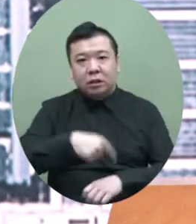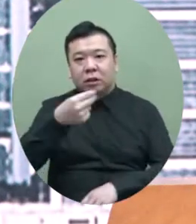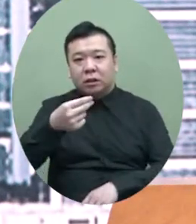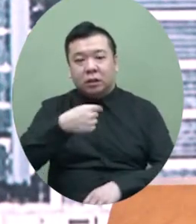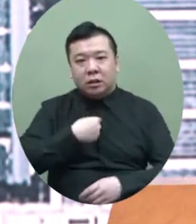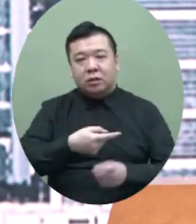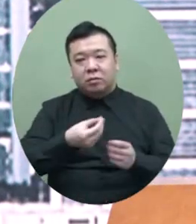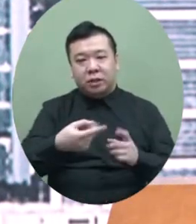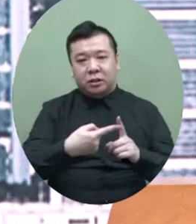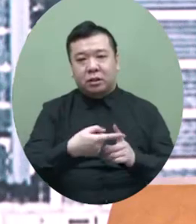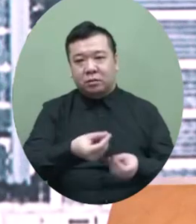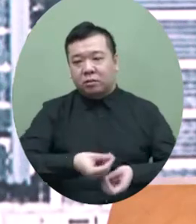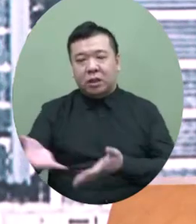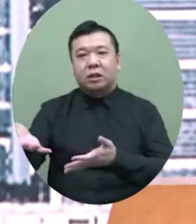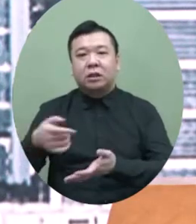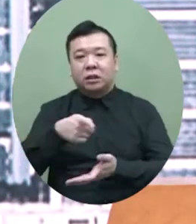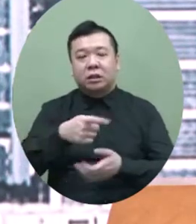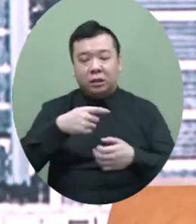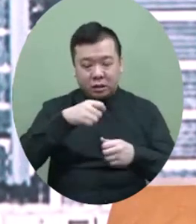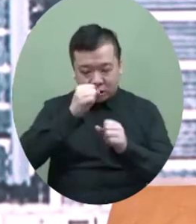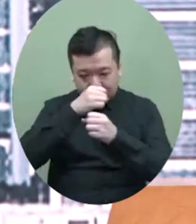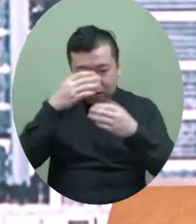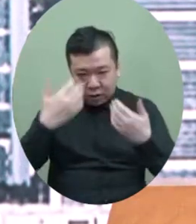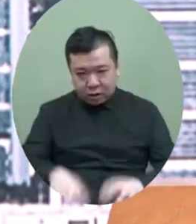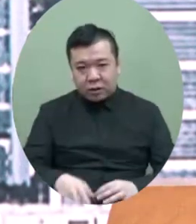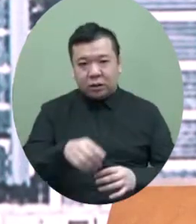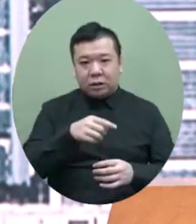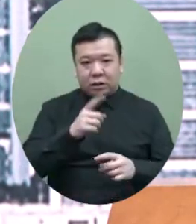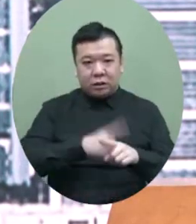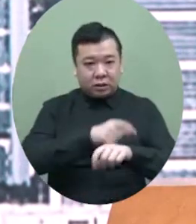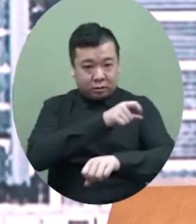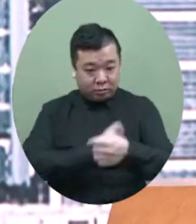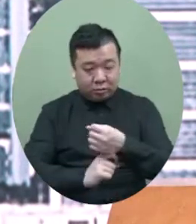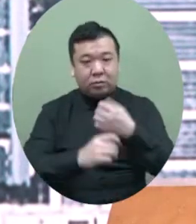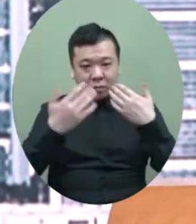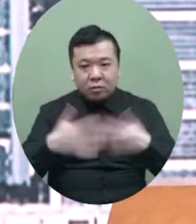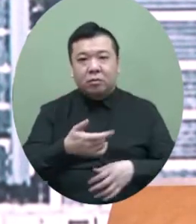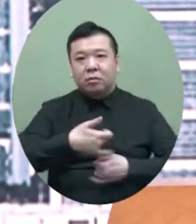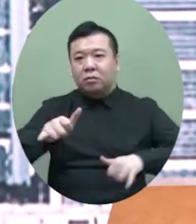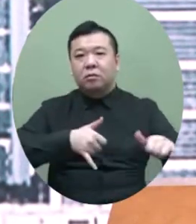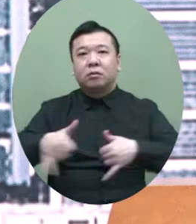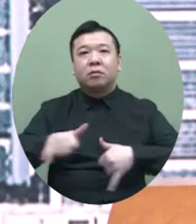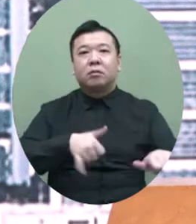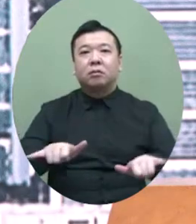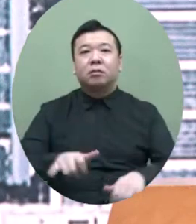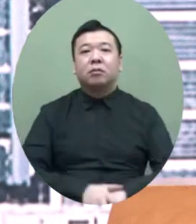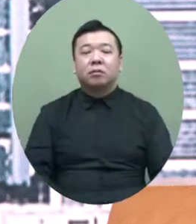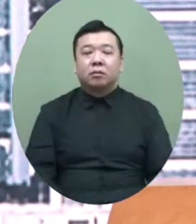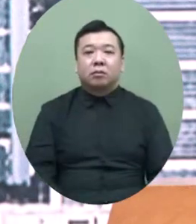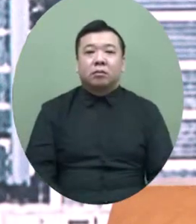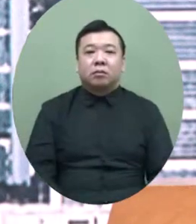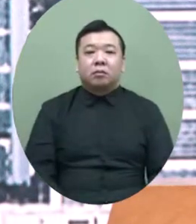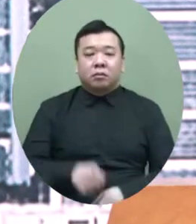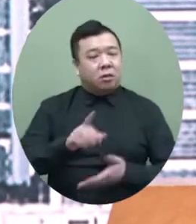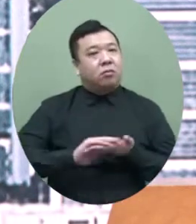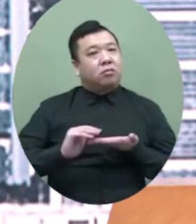咧就要俾市民接受咗強制檢測陰性，帶咗手帶之後咧可以離開。咁所以就係